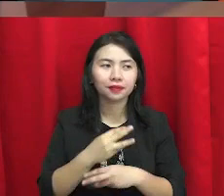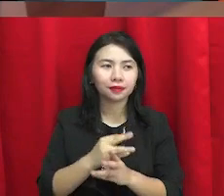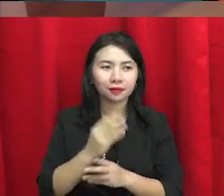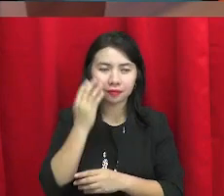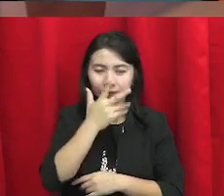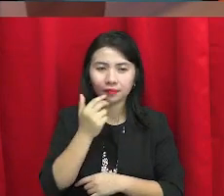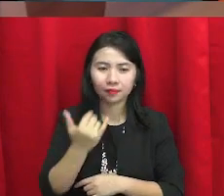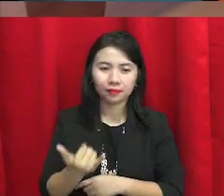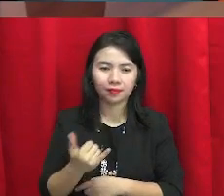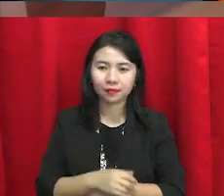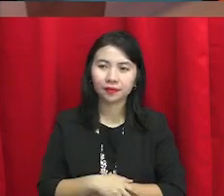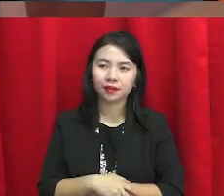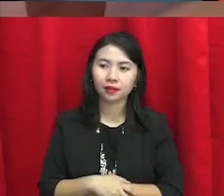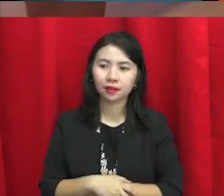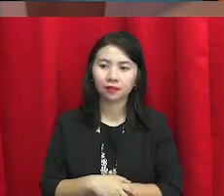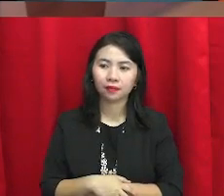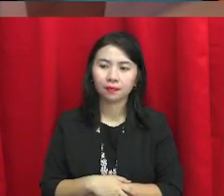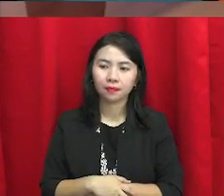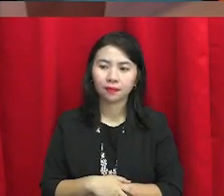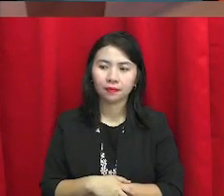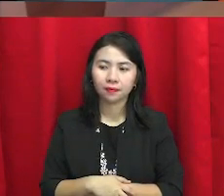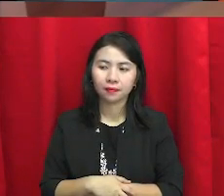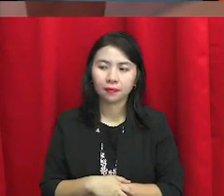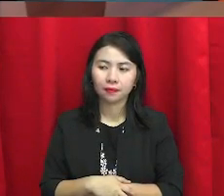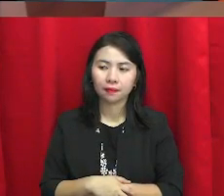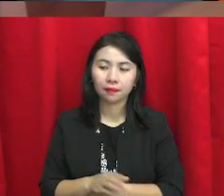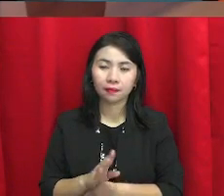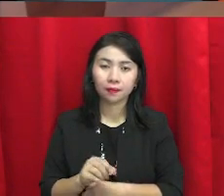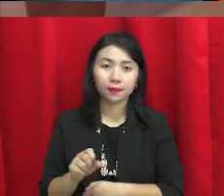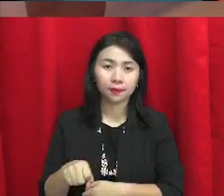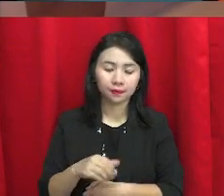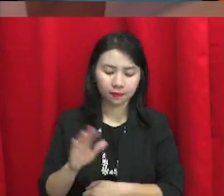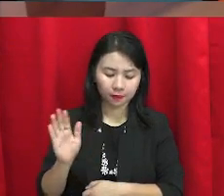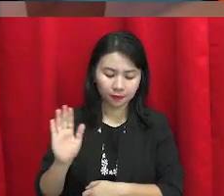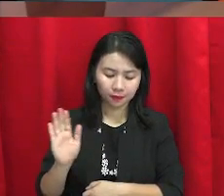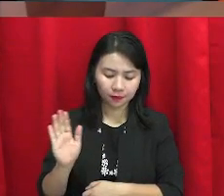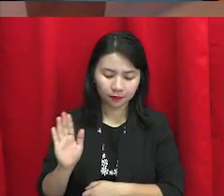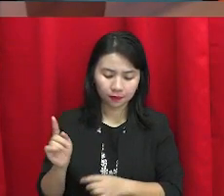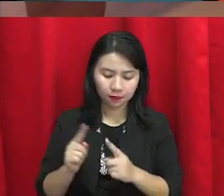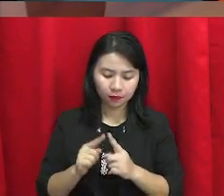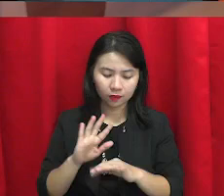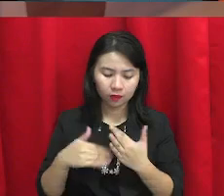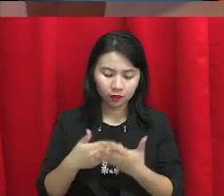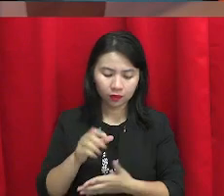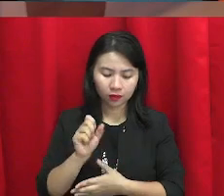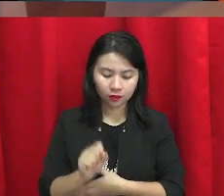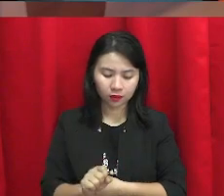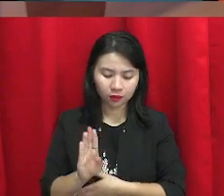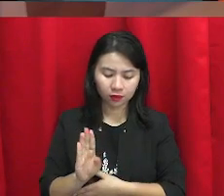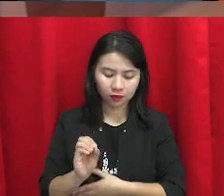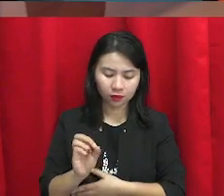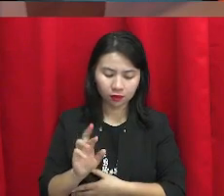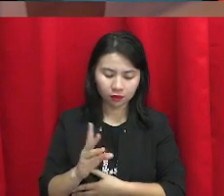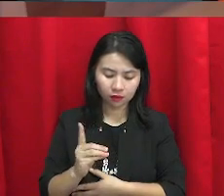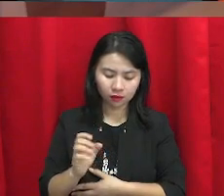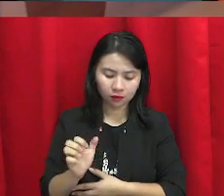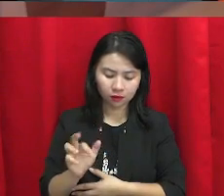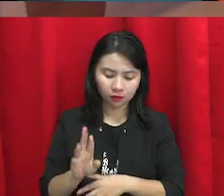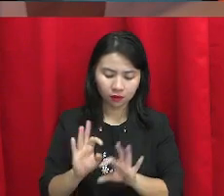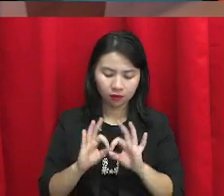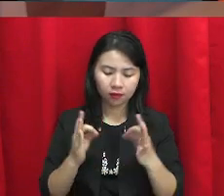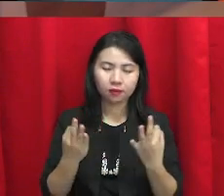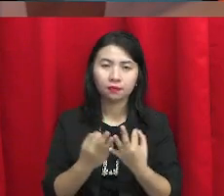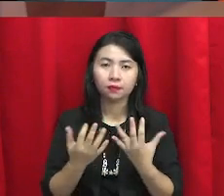ba? Oh. Eh, kaya, shoutout din dyan sa South Mourner family. Actually, sub-area saturation sila